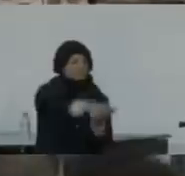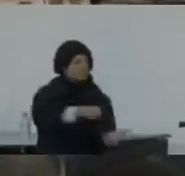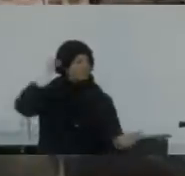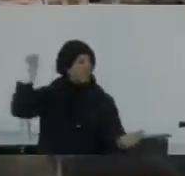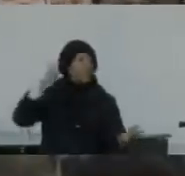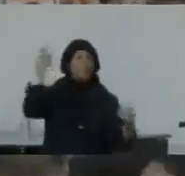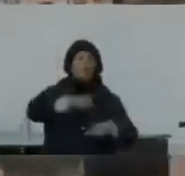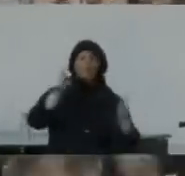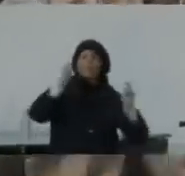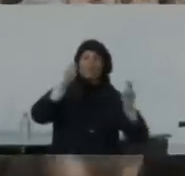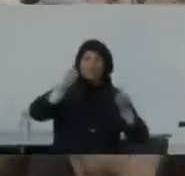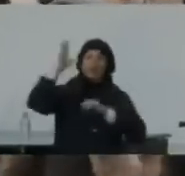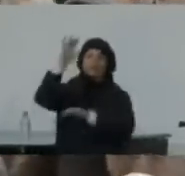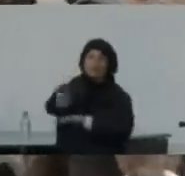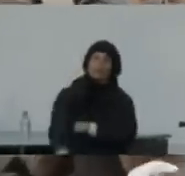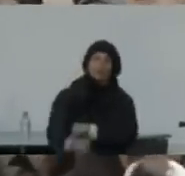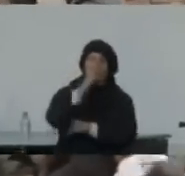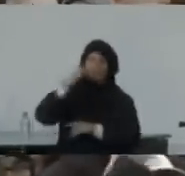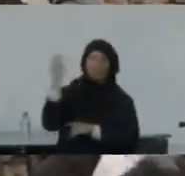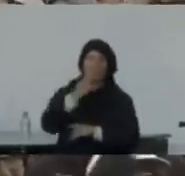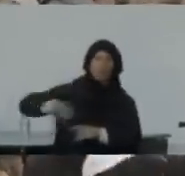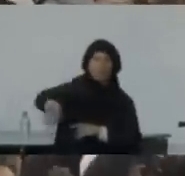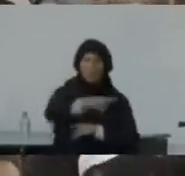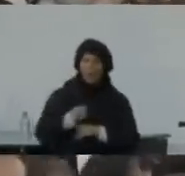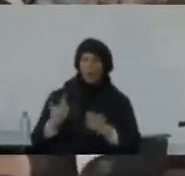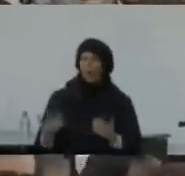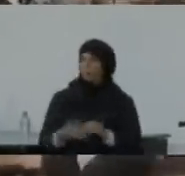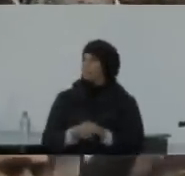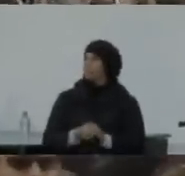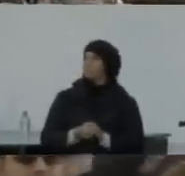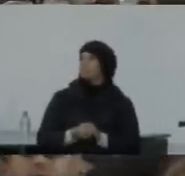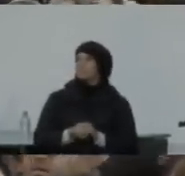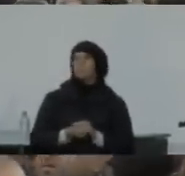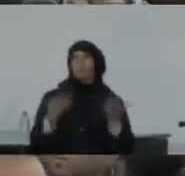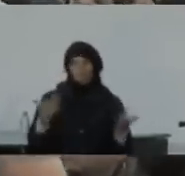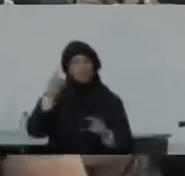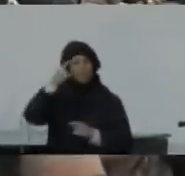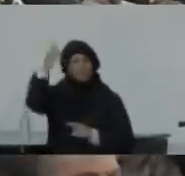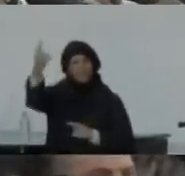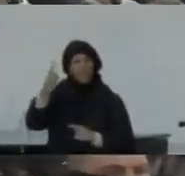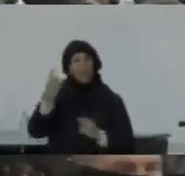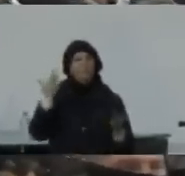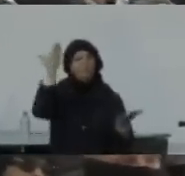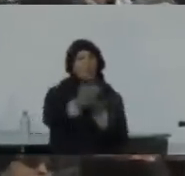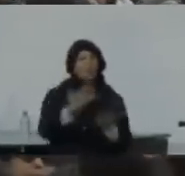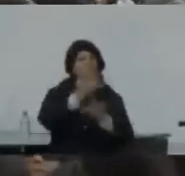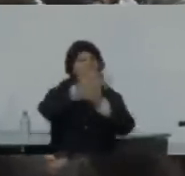giorno, ogni giorno. Queste sono idee chiare. Noi facciamo quello che diciamo.